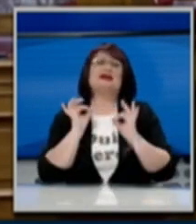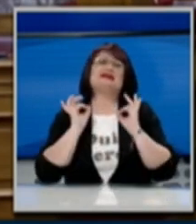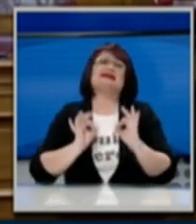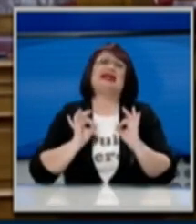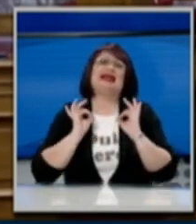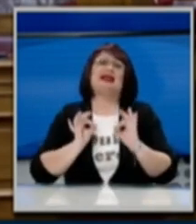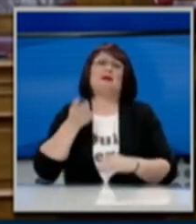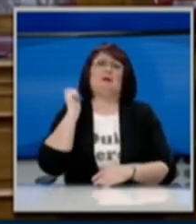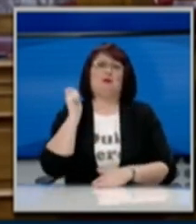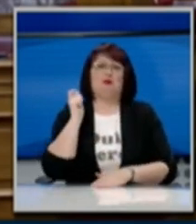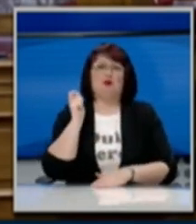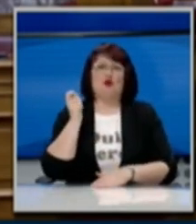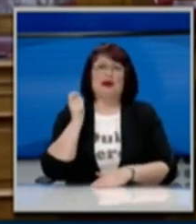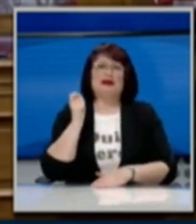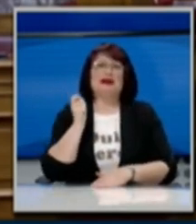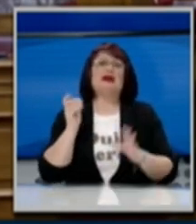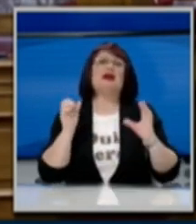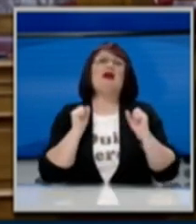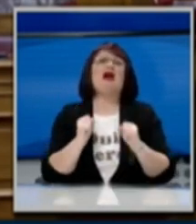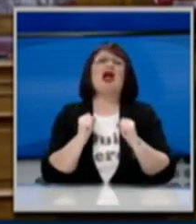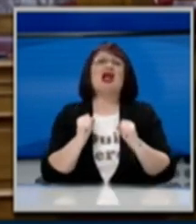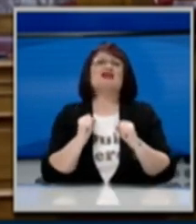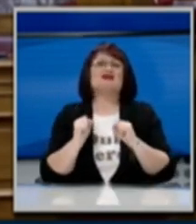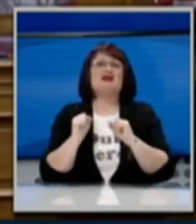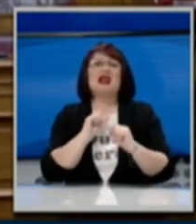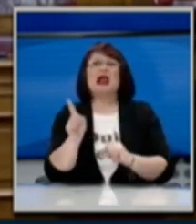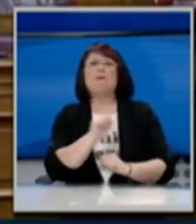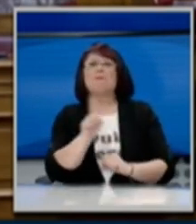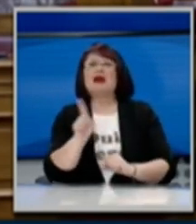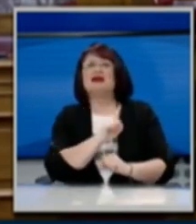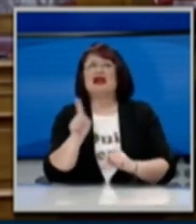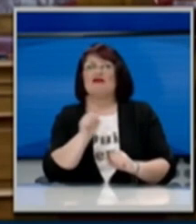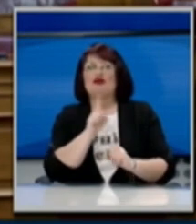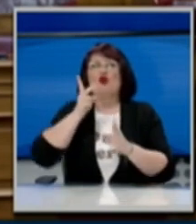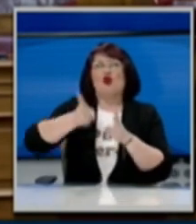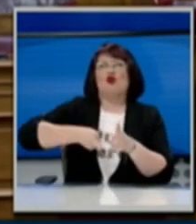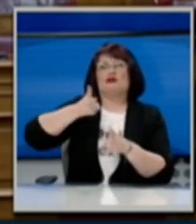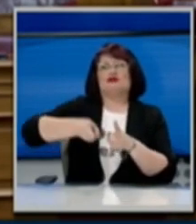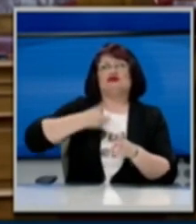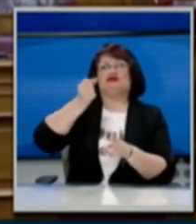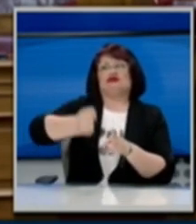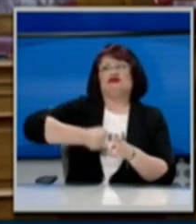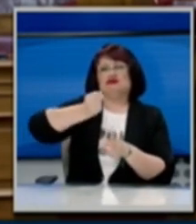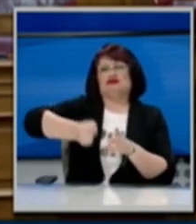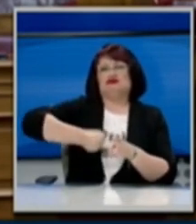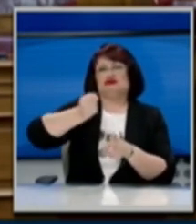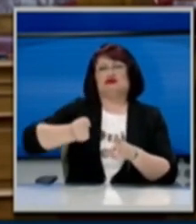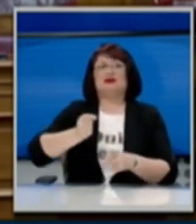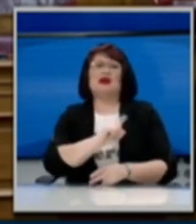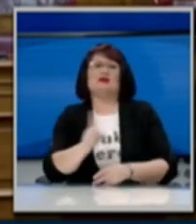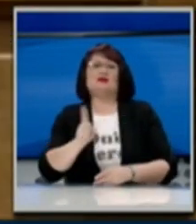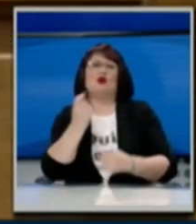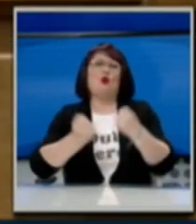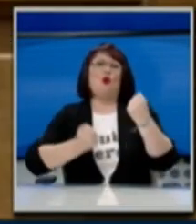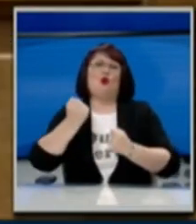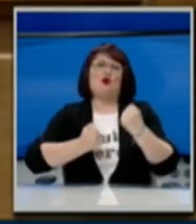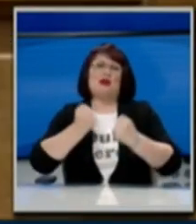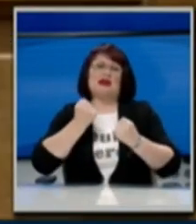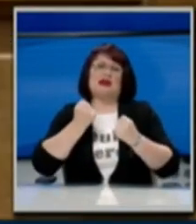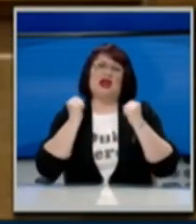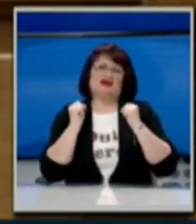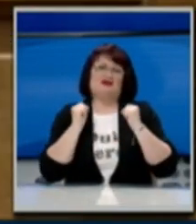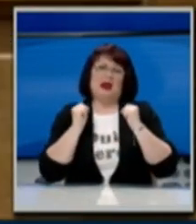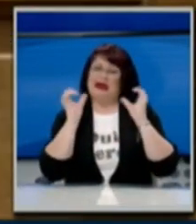συγκεκριμένη πολιτική για την ασφάλεια των μεταφορών και των σιδηροδρόμων και για την οδική ασφάλεια.